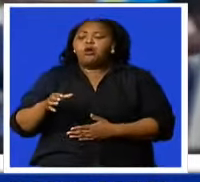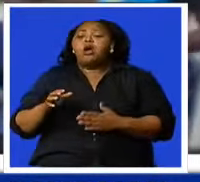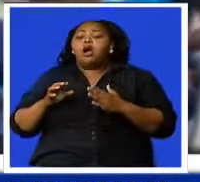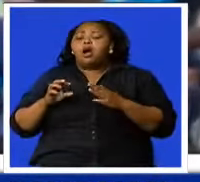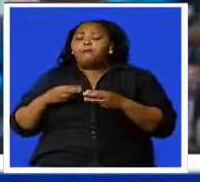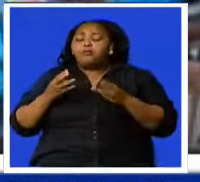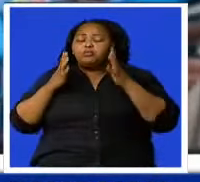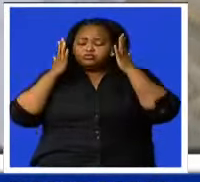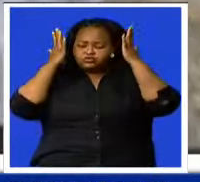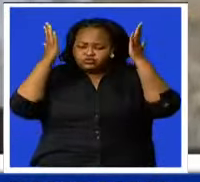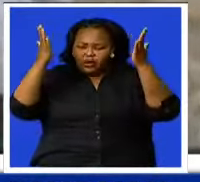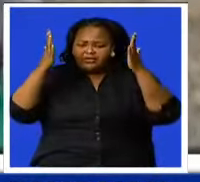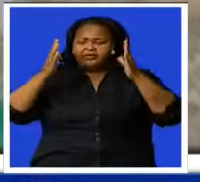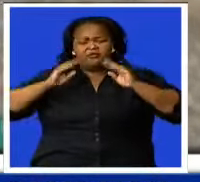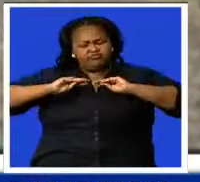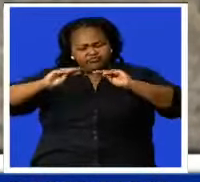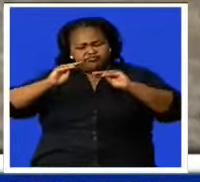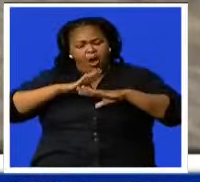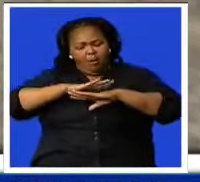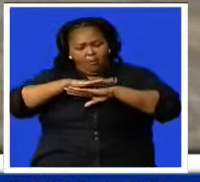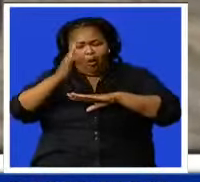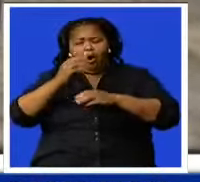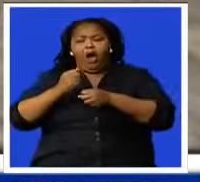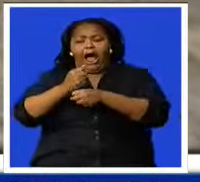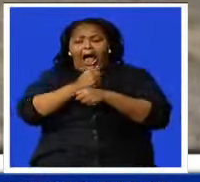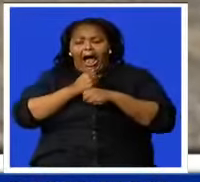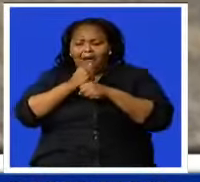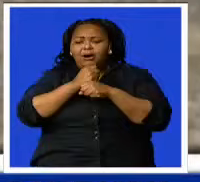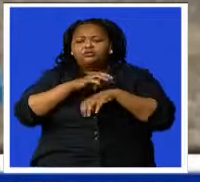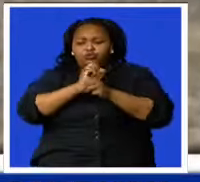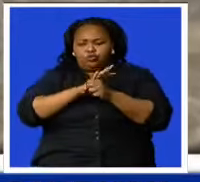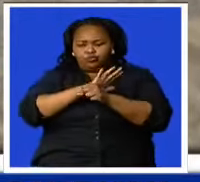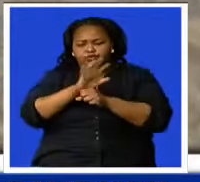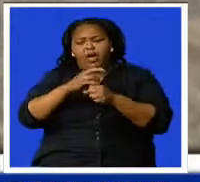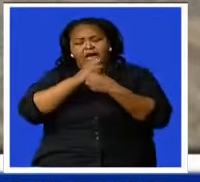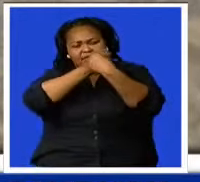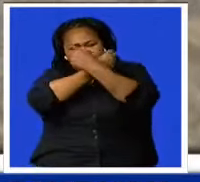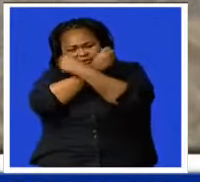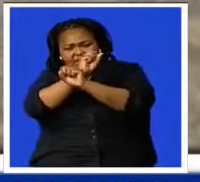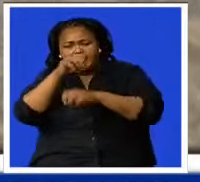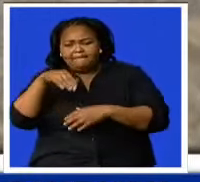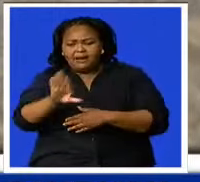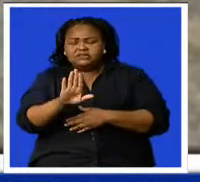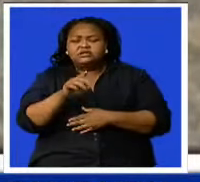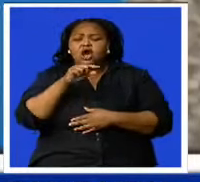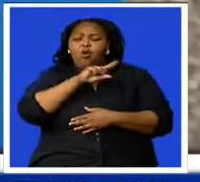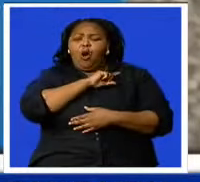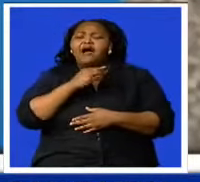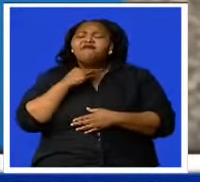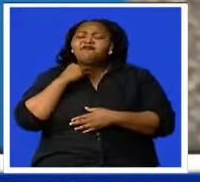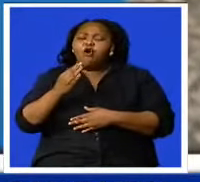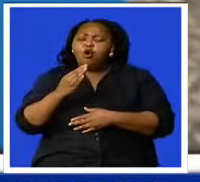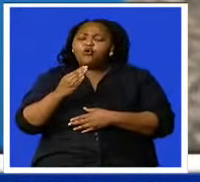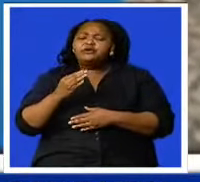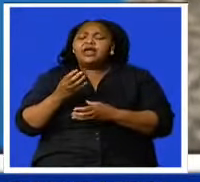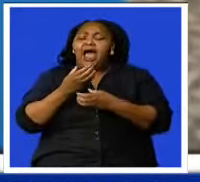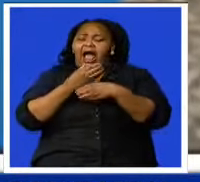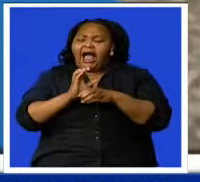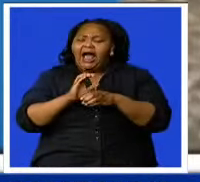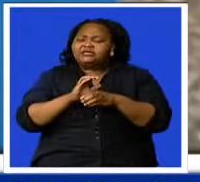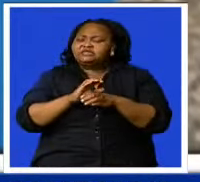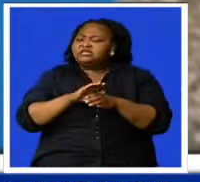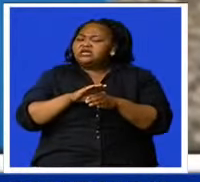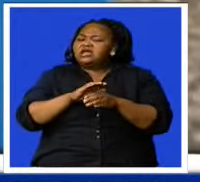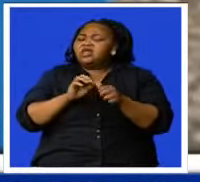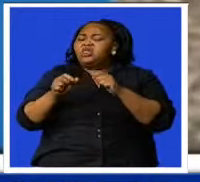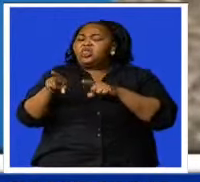bantu batiphephise kanye nalabanye kude kuthi live lingadikhansi selibuyela emuva. Sizokumisela umkhankaso we do